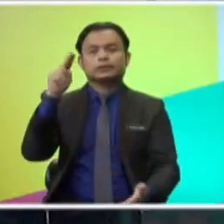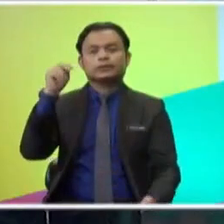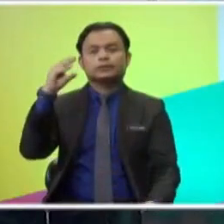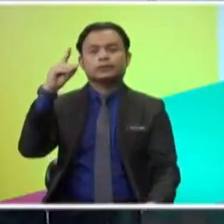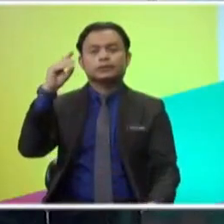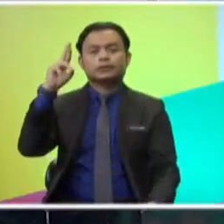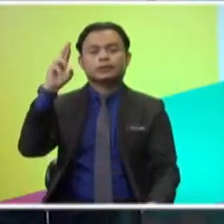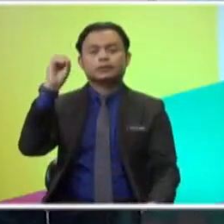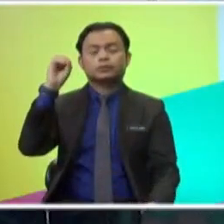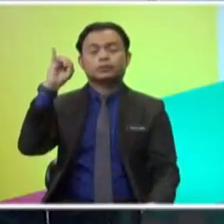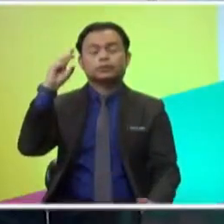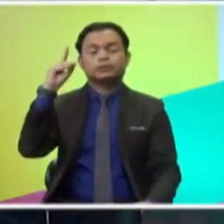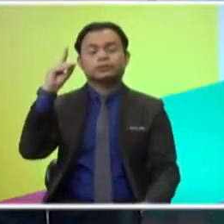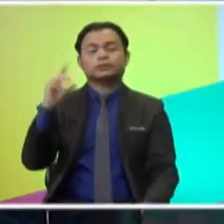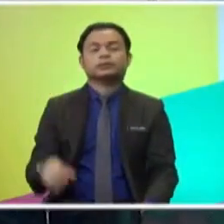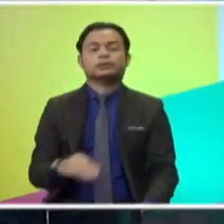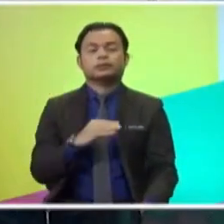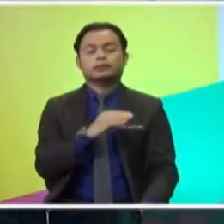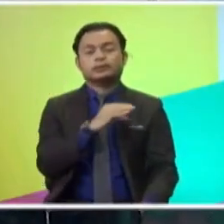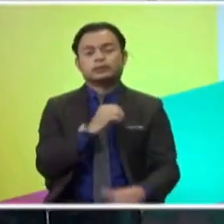sistemnya, dia ada satu perisian